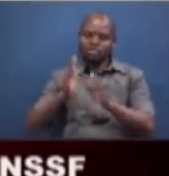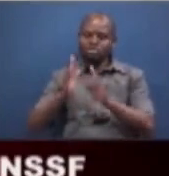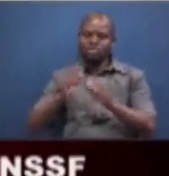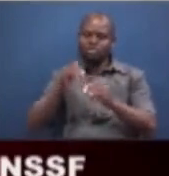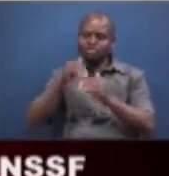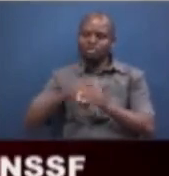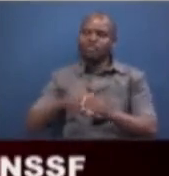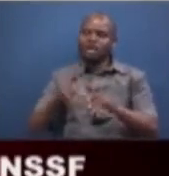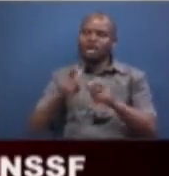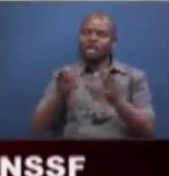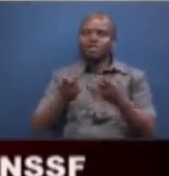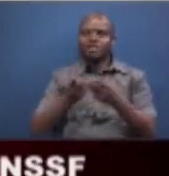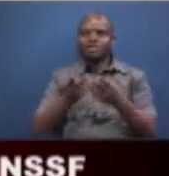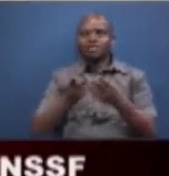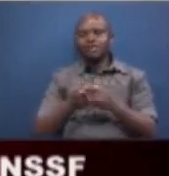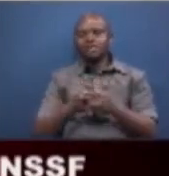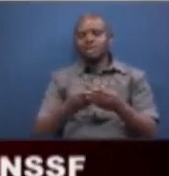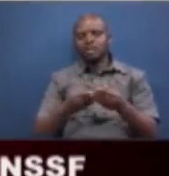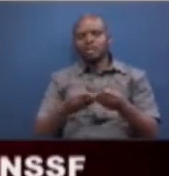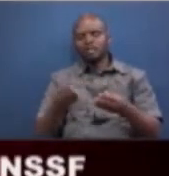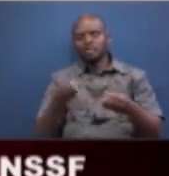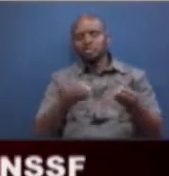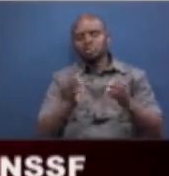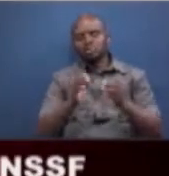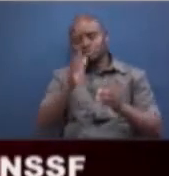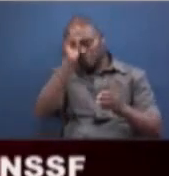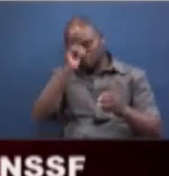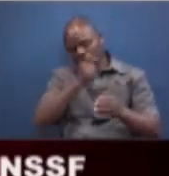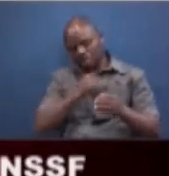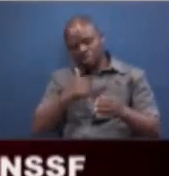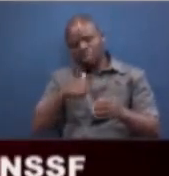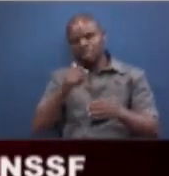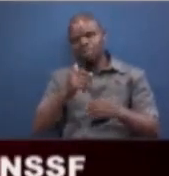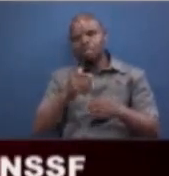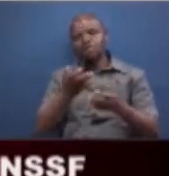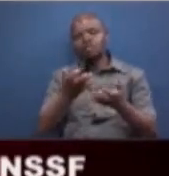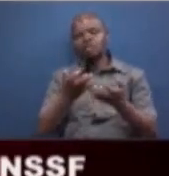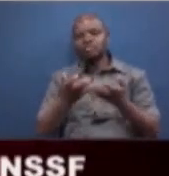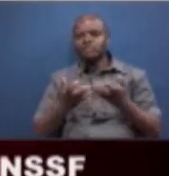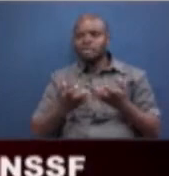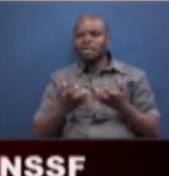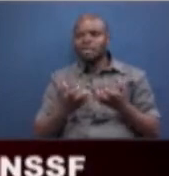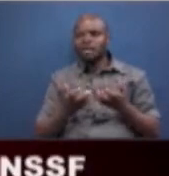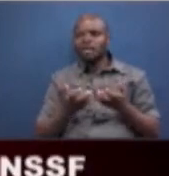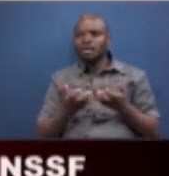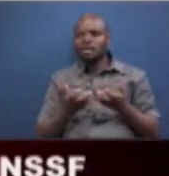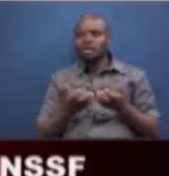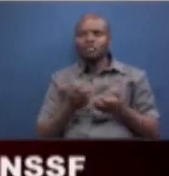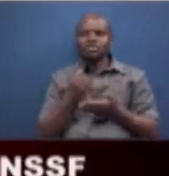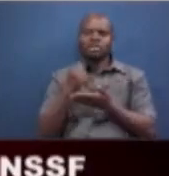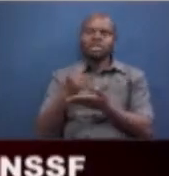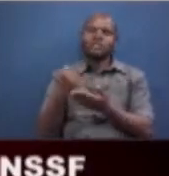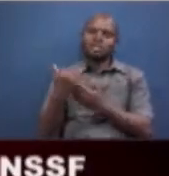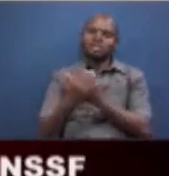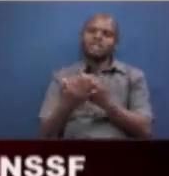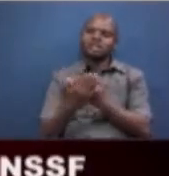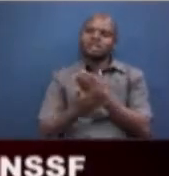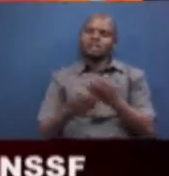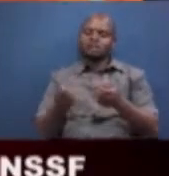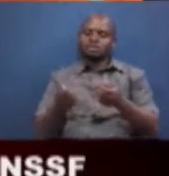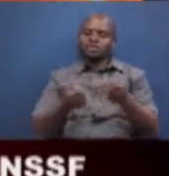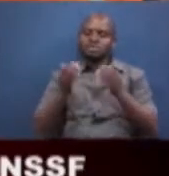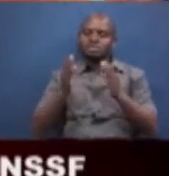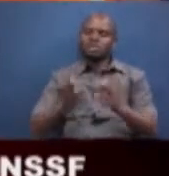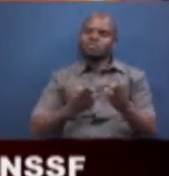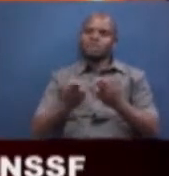mfuko unaweka, lakini kichocheo kikubwa ni Mheshimiwa Rais mwenyewe, jinsi ambavyo ameweza kuwavuta wawekezaji nchini. Mkurugenzi